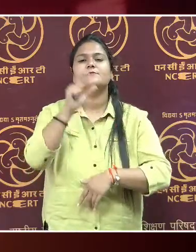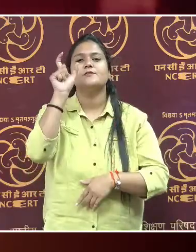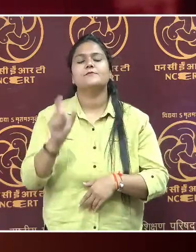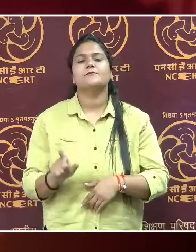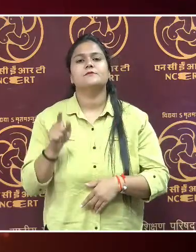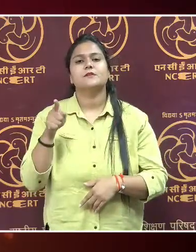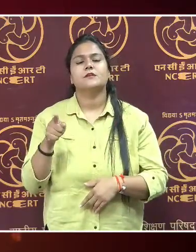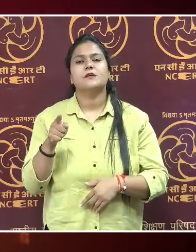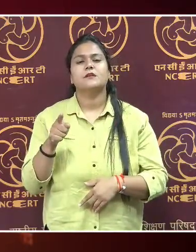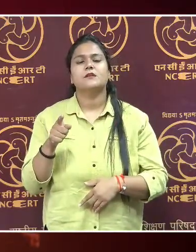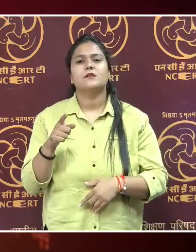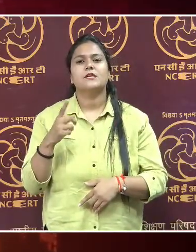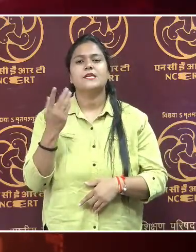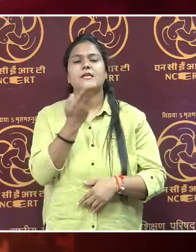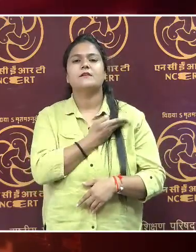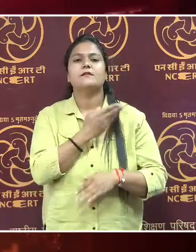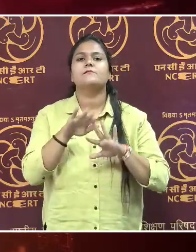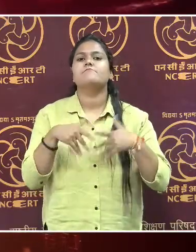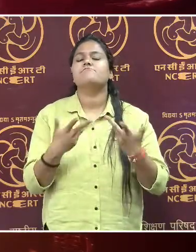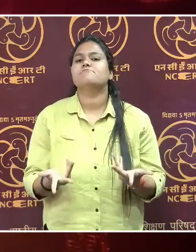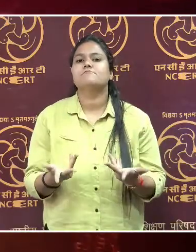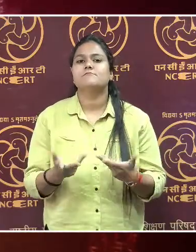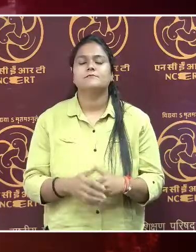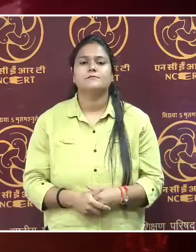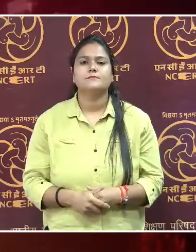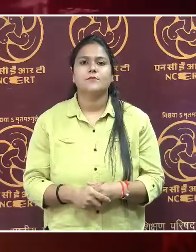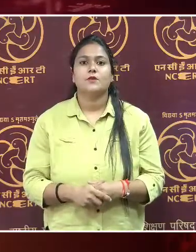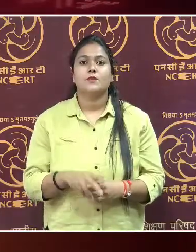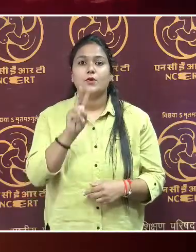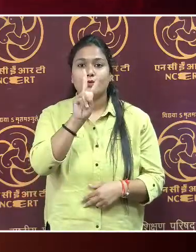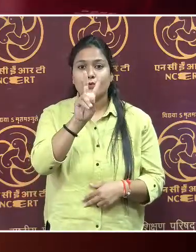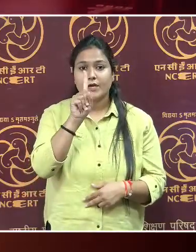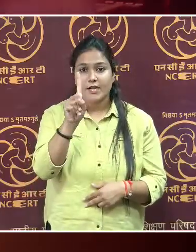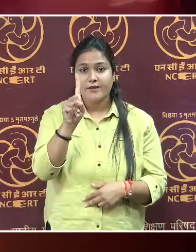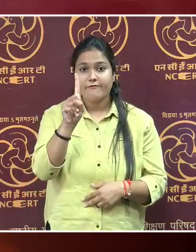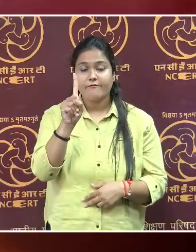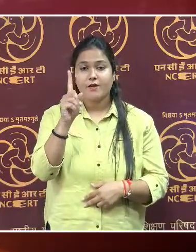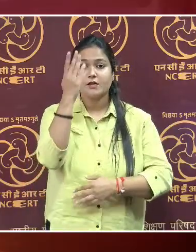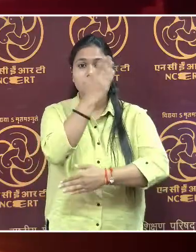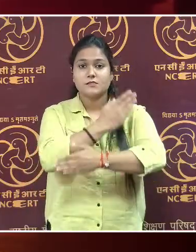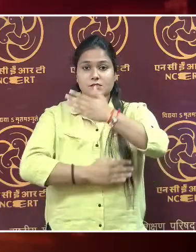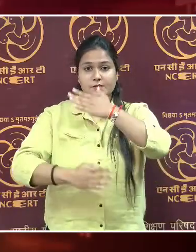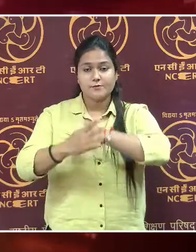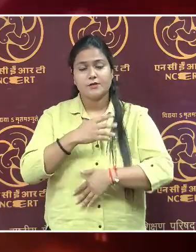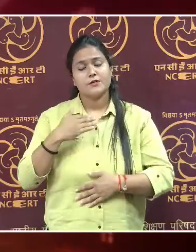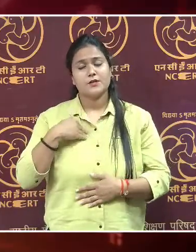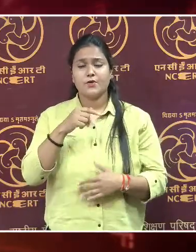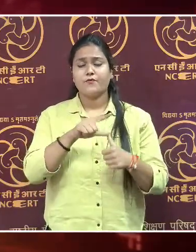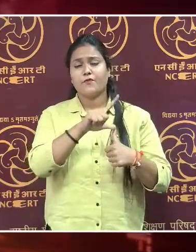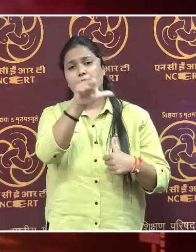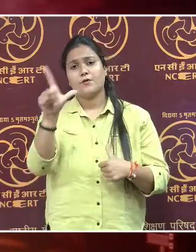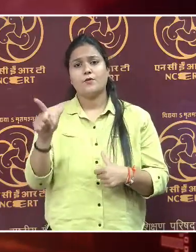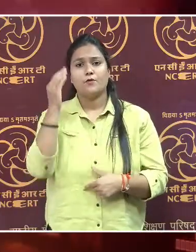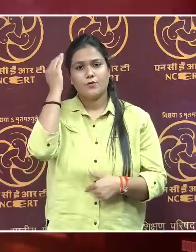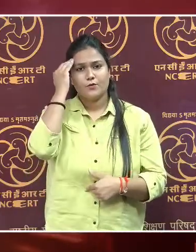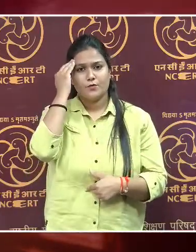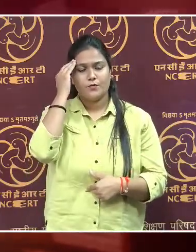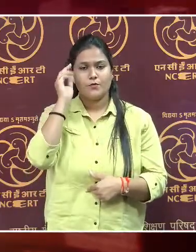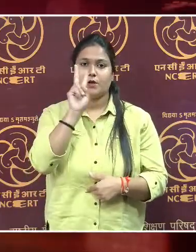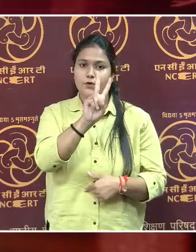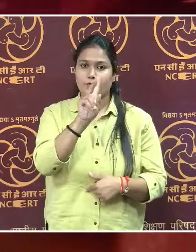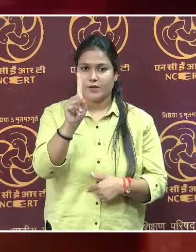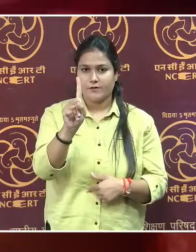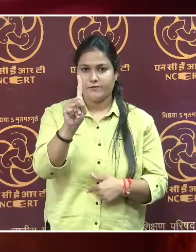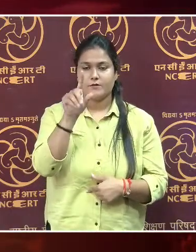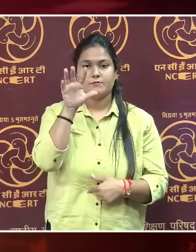जो हमारा कानून है उसमें से 21 जो हम अक्षमताएं, दिव्यांगताएं पहचानते हैं उसमें से एक दिव्यांगता